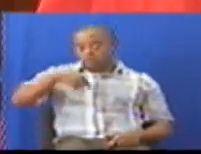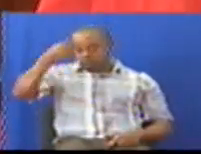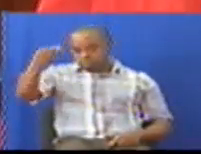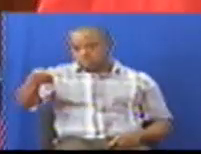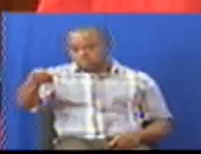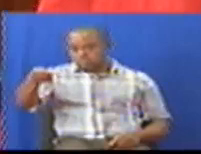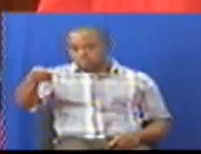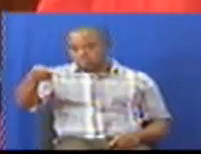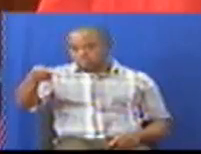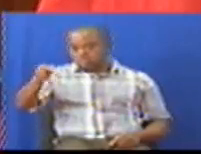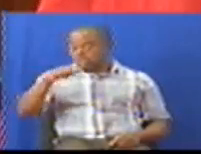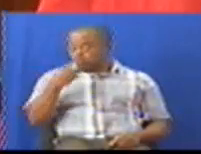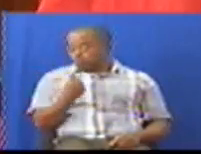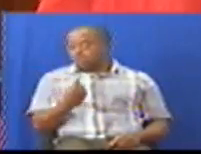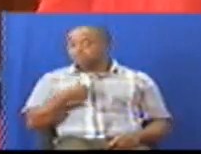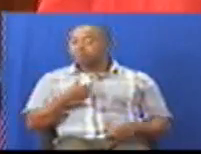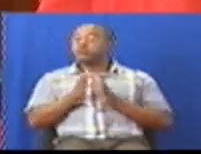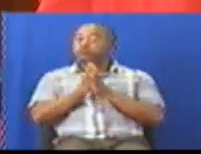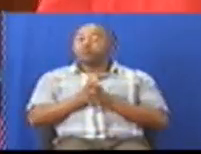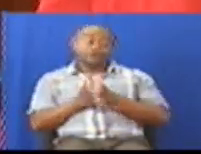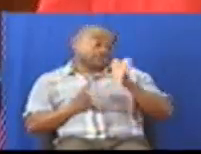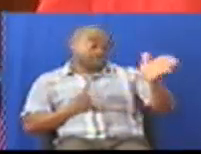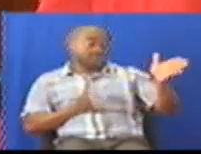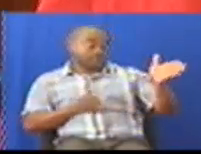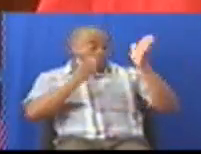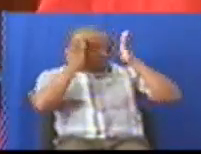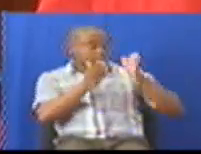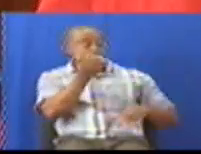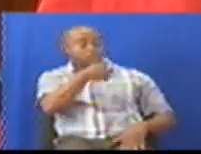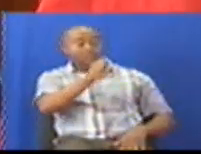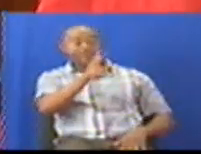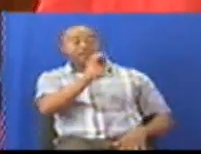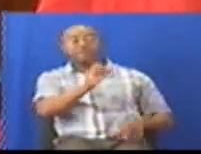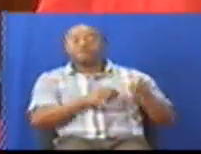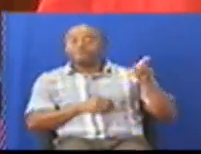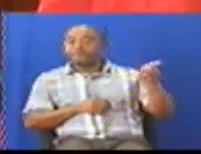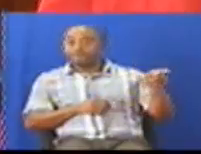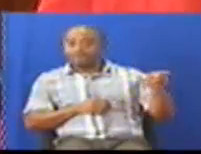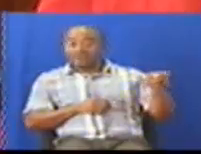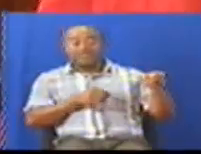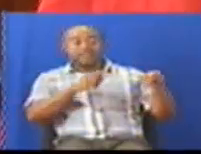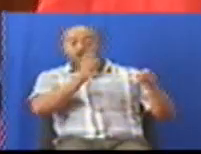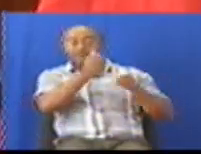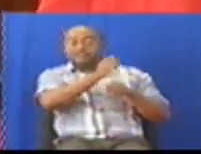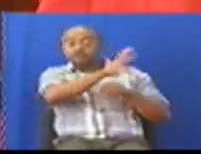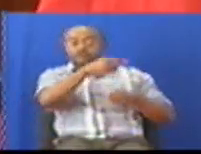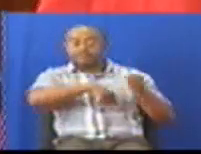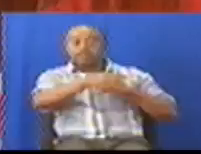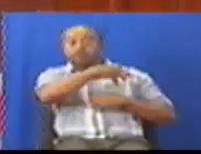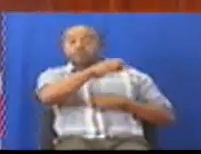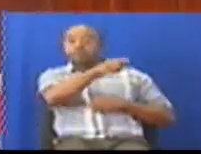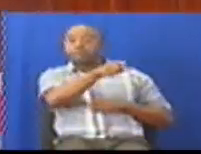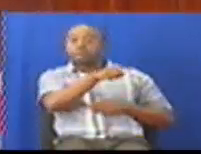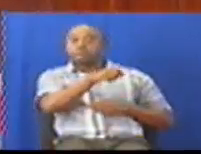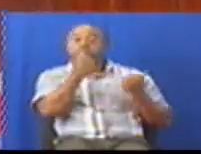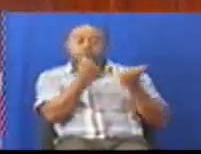2020-2021. Kwanza nikupongeze Mheshimiwa Jafo na manaibu wako na timu yako nzima pale wizarani kwa mkakati mzuri